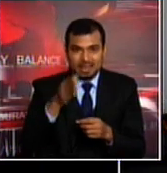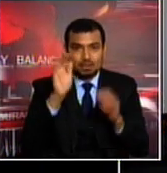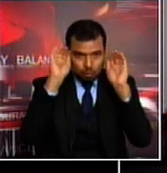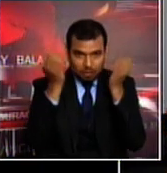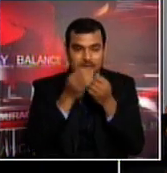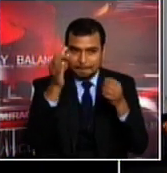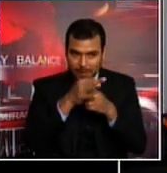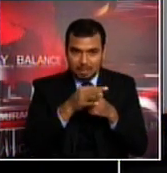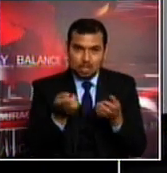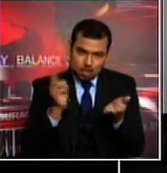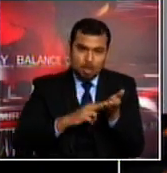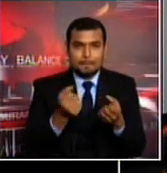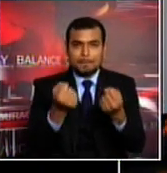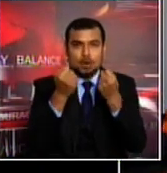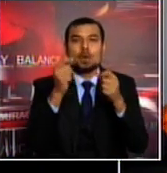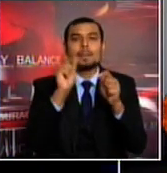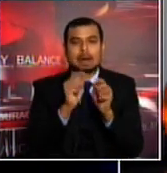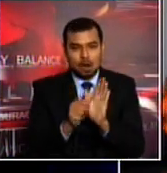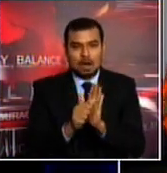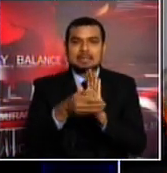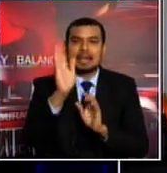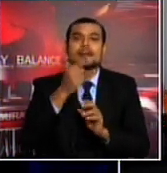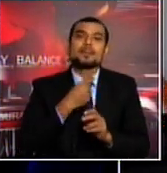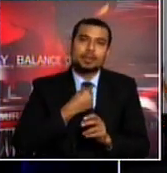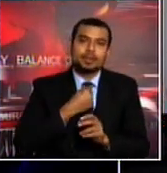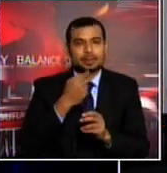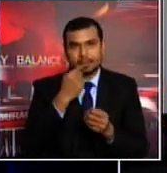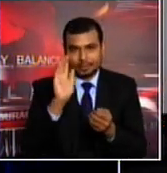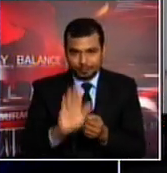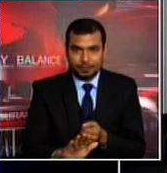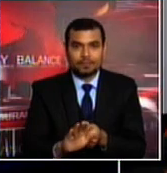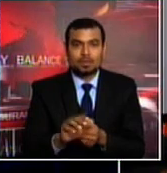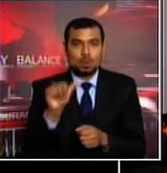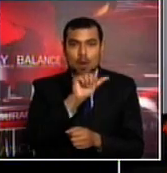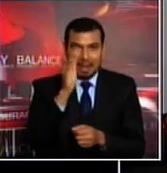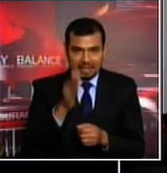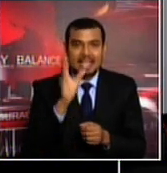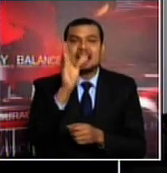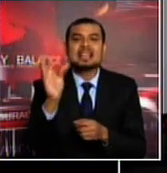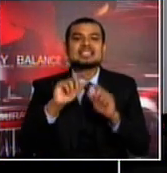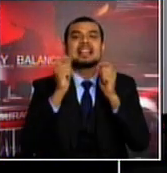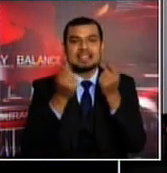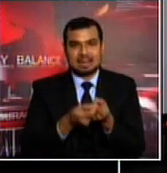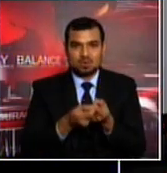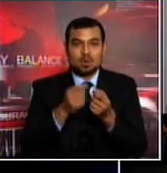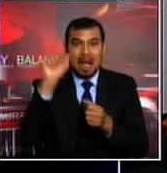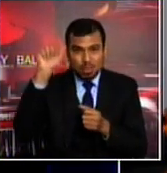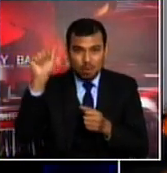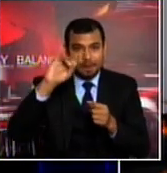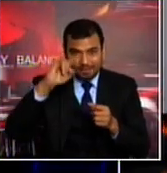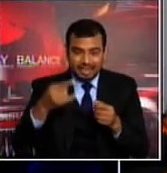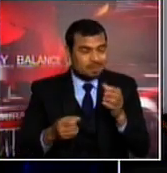सुरक्षा व्यवस्थालाई अझै मजबुत बनाएर लैजाने प्रतिबद्धता उहाँको छ। उहाँले यातायात क्षेत्रको सिन्डिकेट पुनः